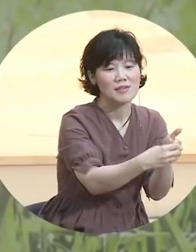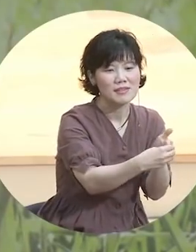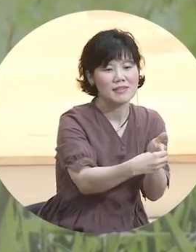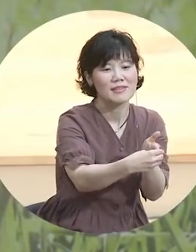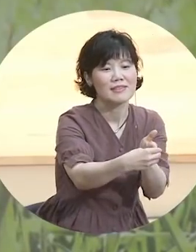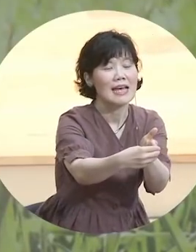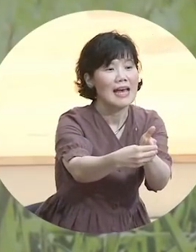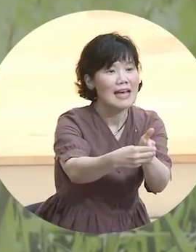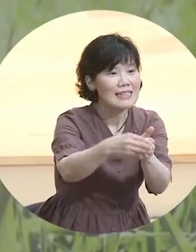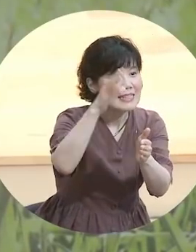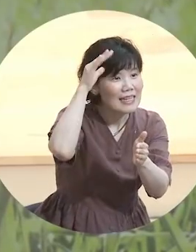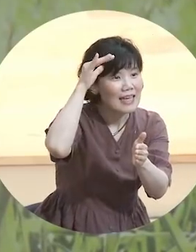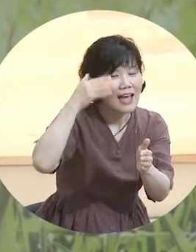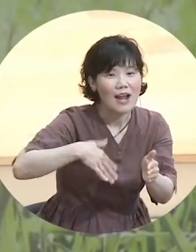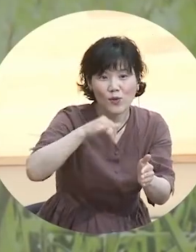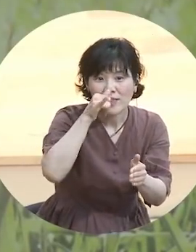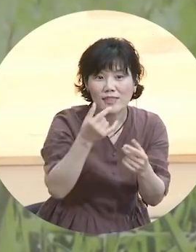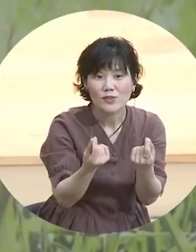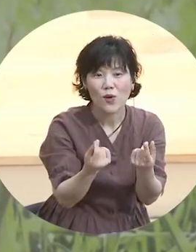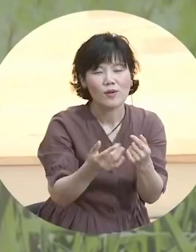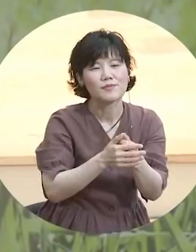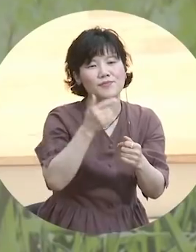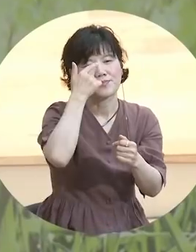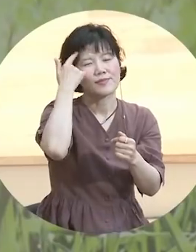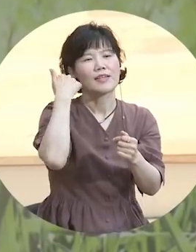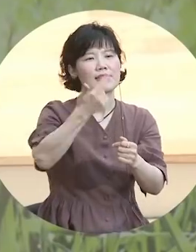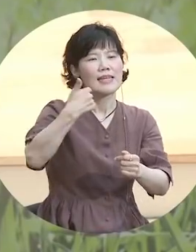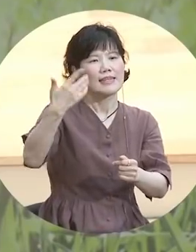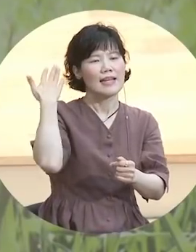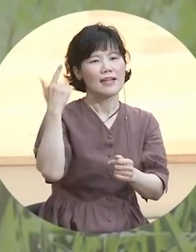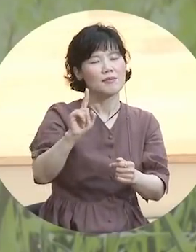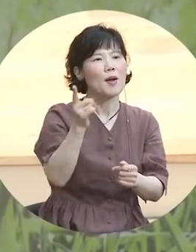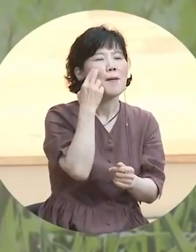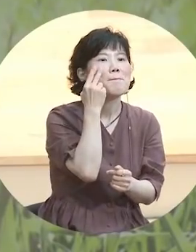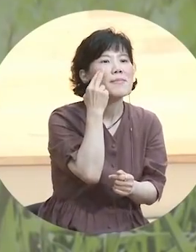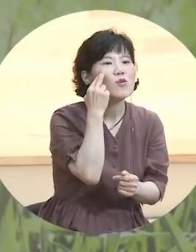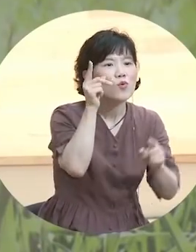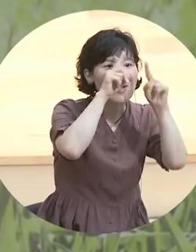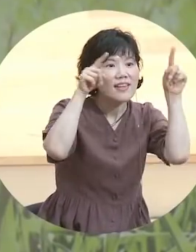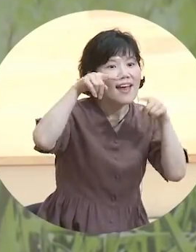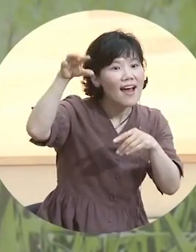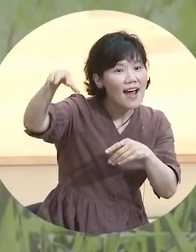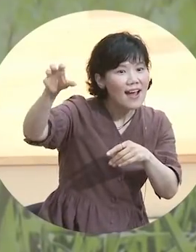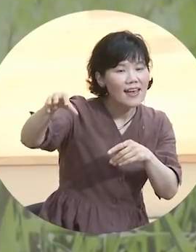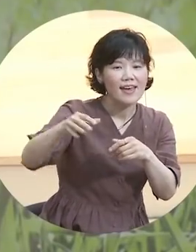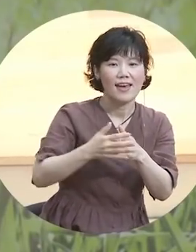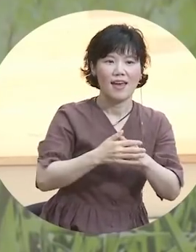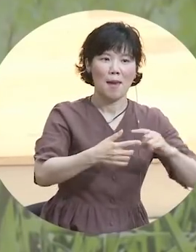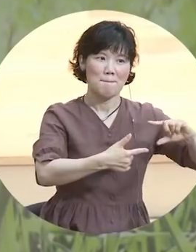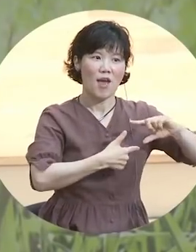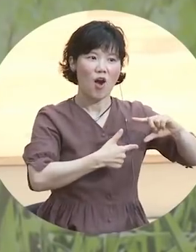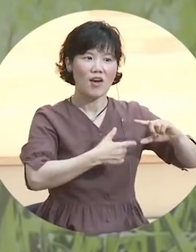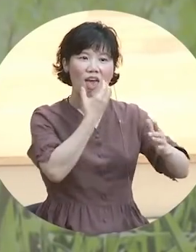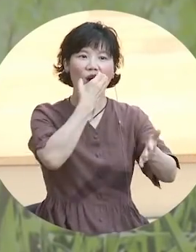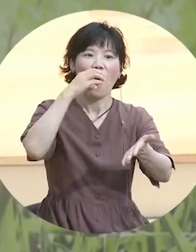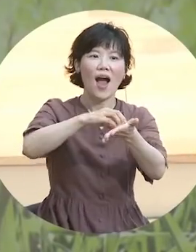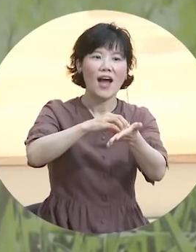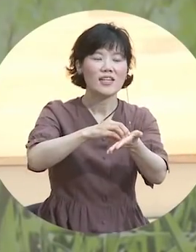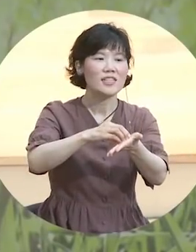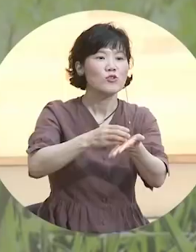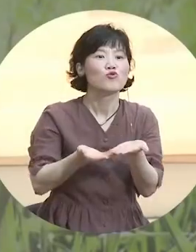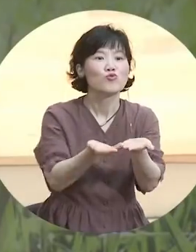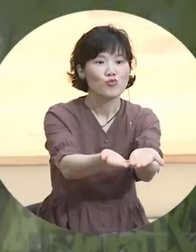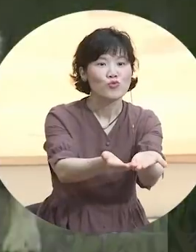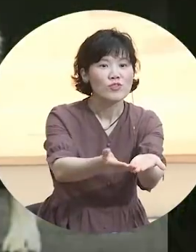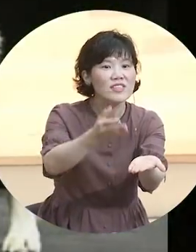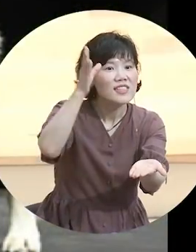인도하는 인도견 아시잖아요. 얼마 전에 실제로 이런 일들이 있었어요. 미국의 한 대학에서 명예 학위를 받는